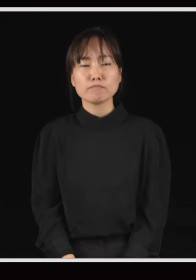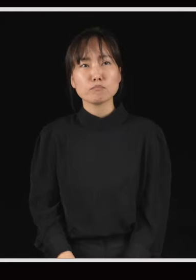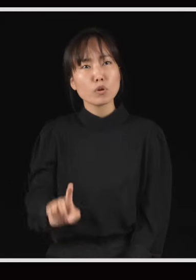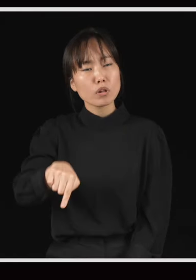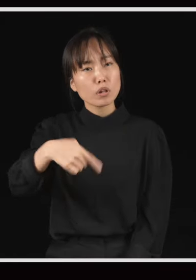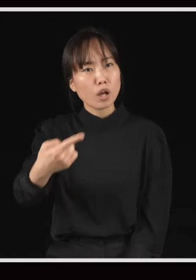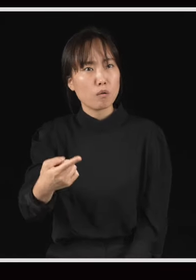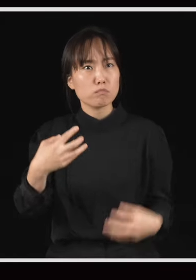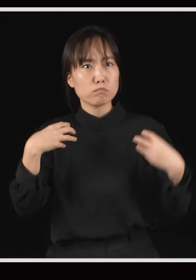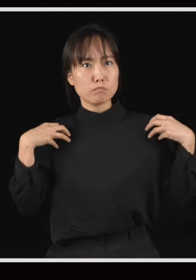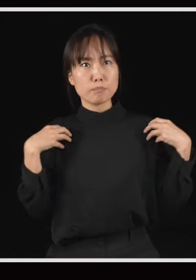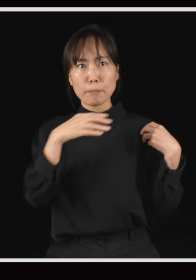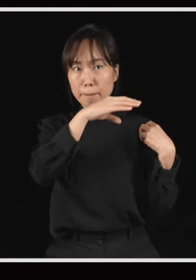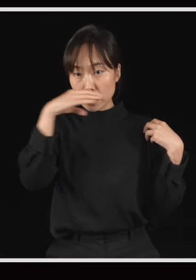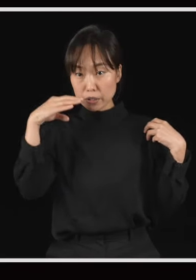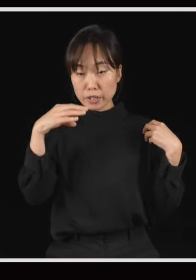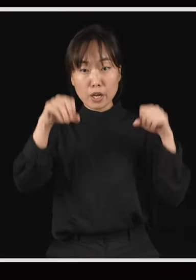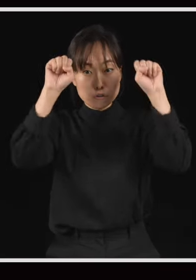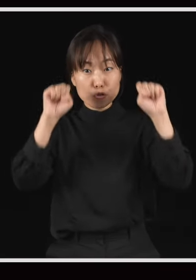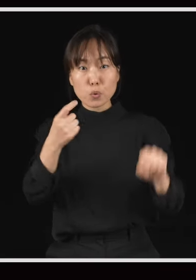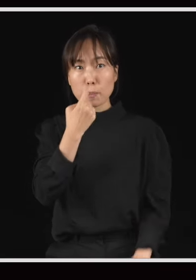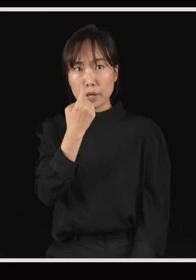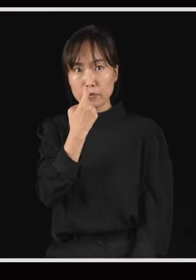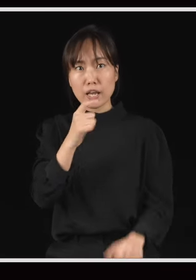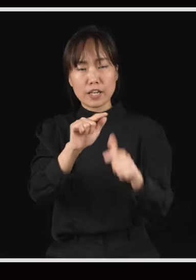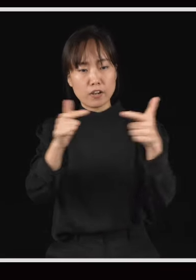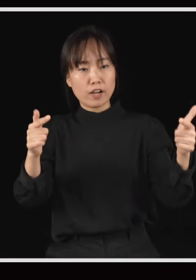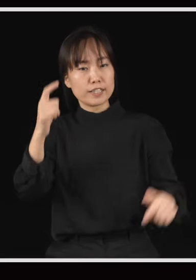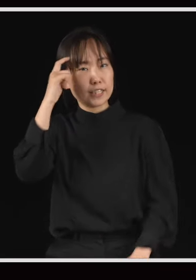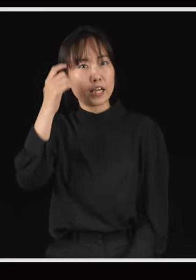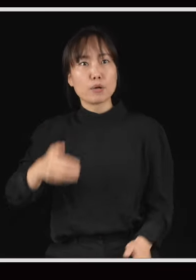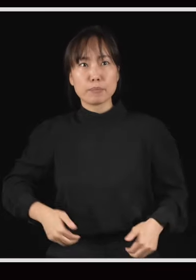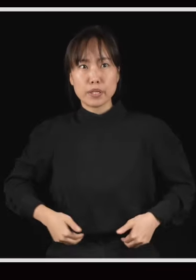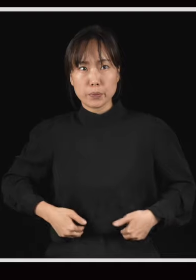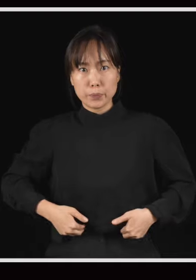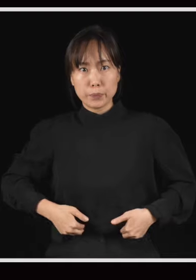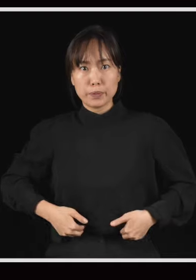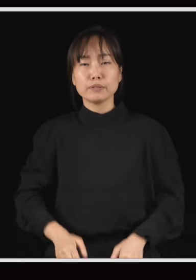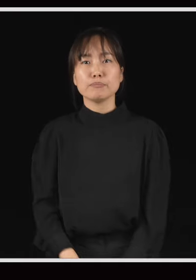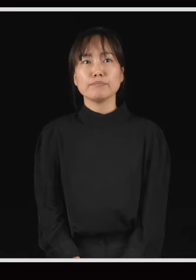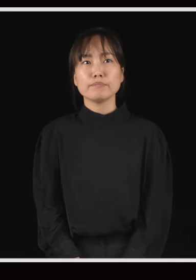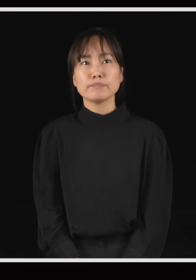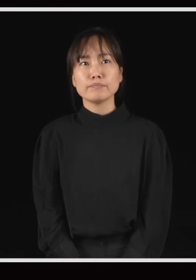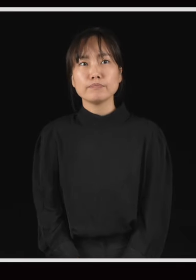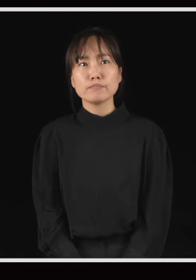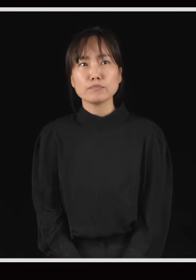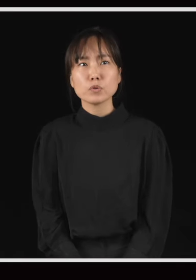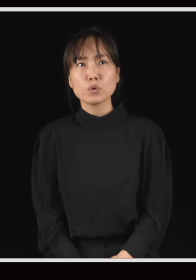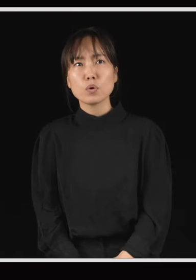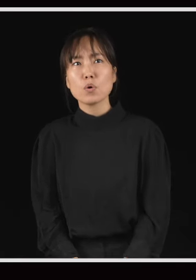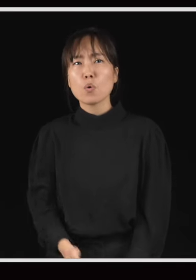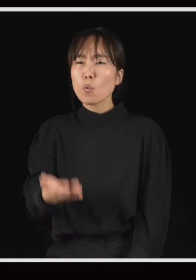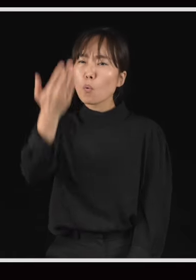만들지, 그다음에 자세, 운동 배우기 이런 것들을 신경을 쓸 수 있습니다.